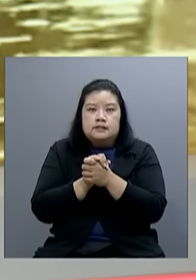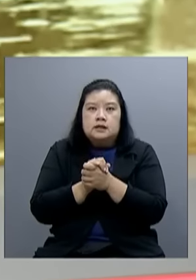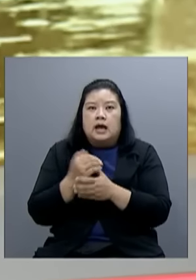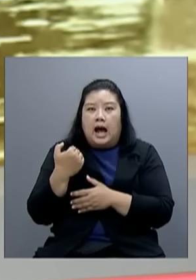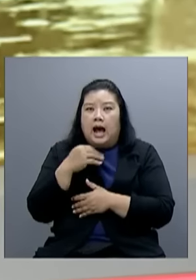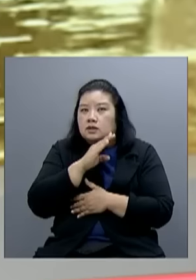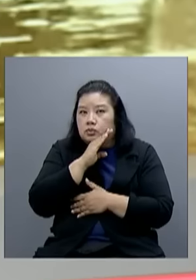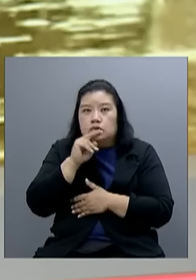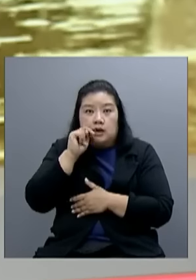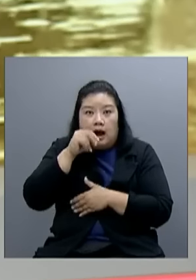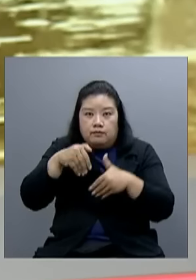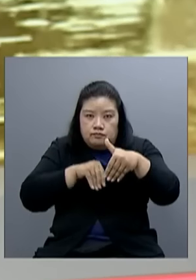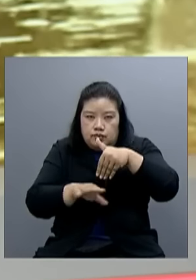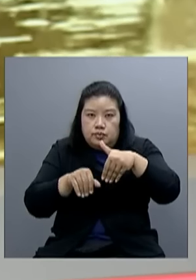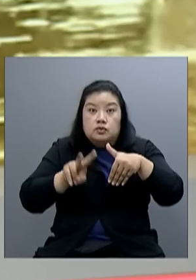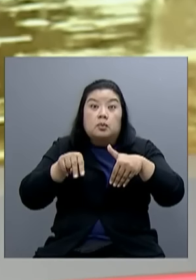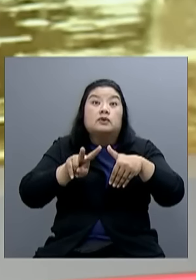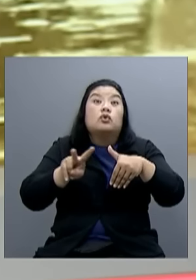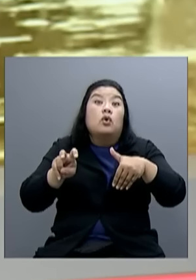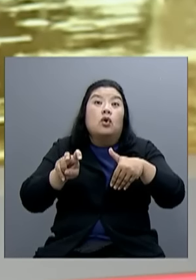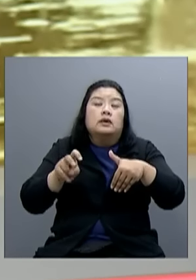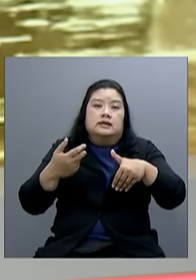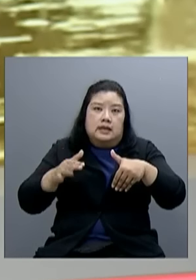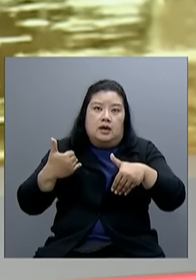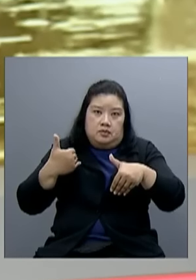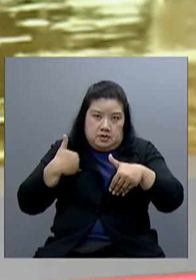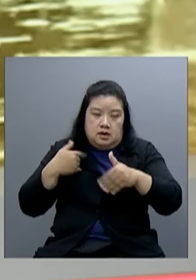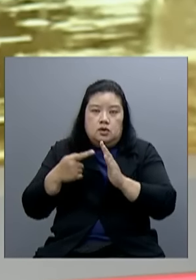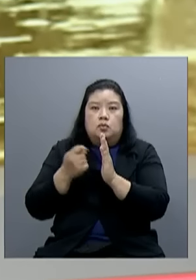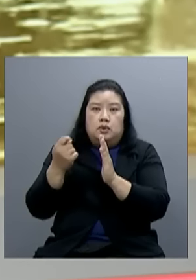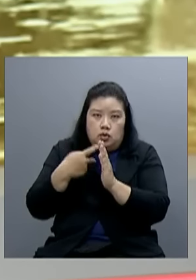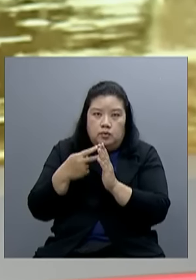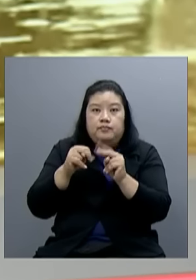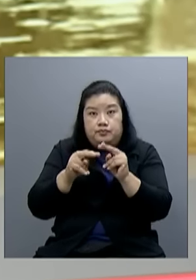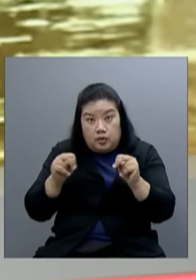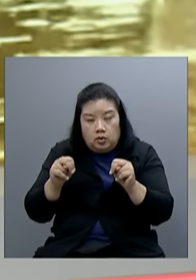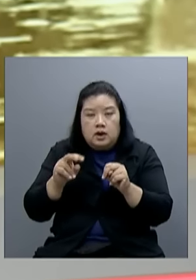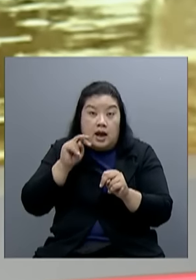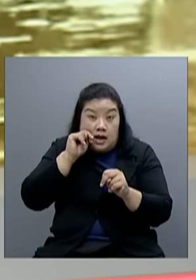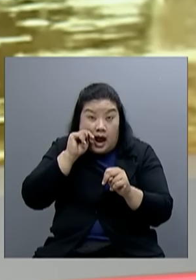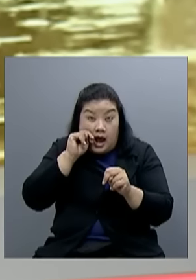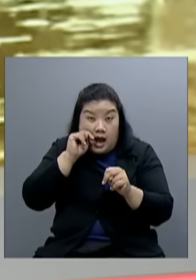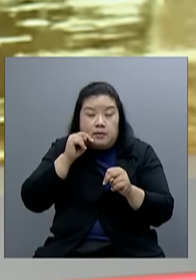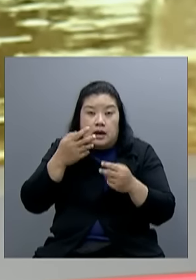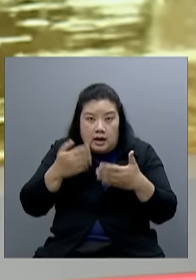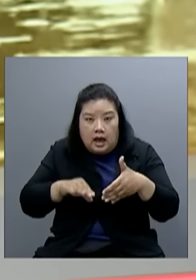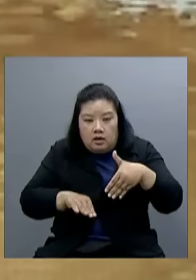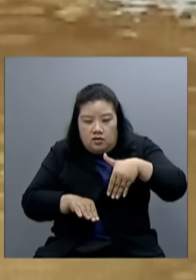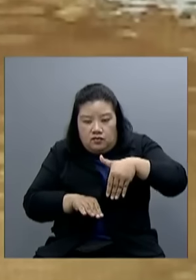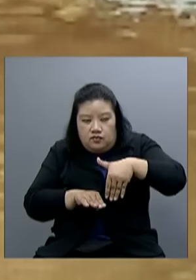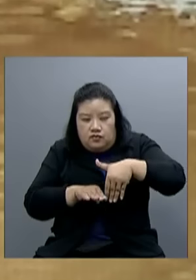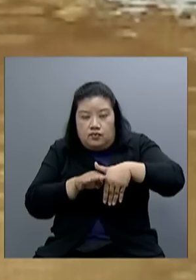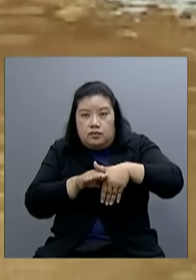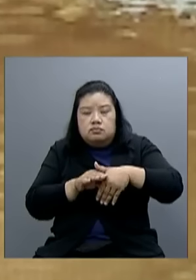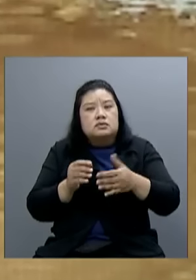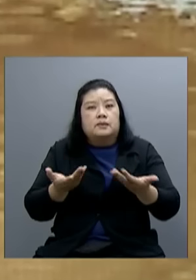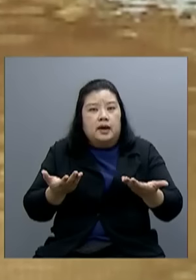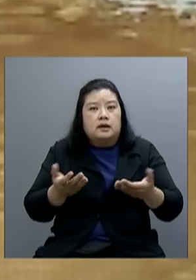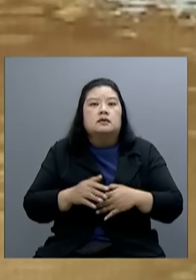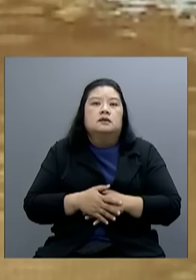2,200 ระดับน้ำเนี่ยที่จังหวัดปทุมจังหวัดนนเนี่ยจะสูงเพิ่มเกิน กินในส่วนของคันเขาหรือไม่อย่างไรนะครับเรา